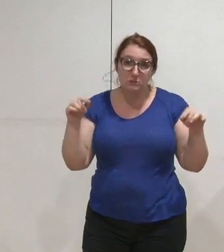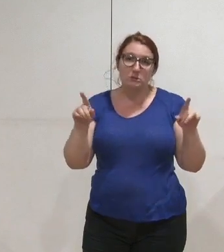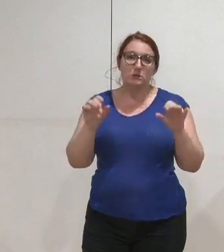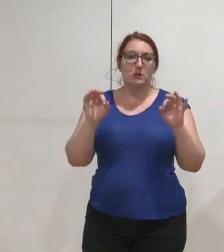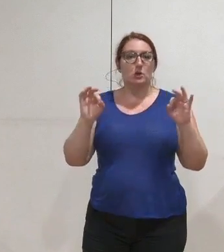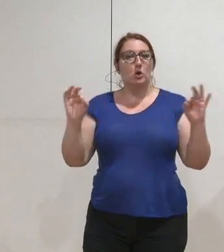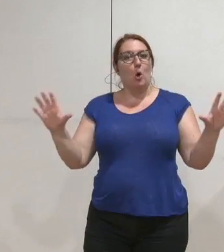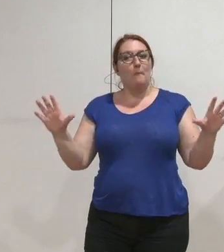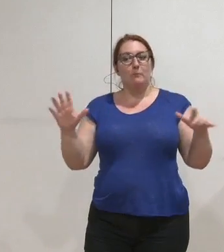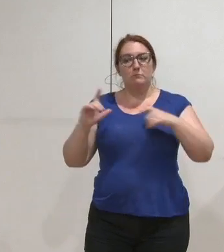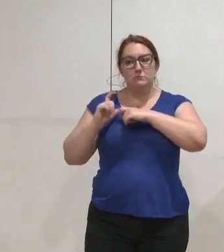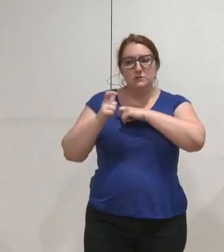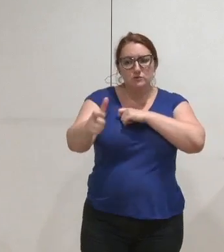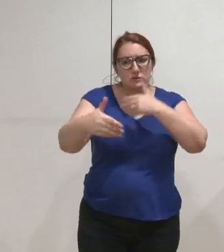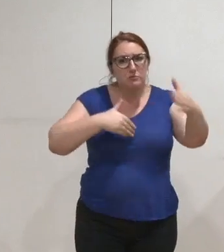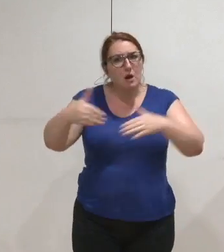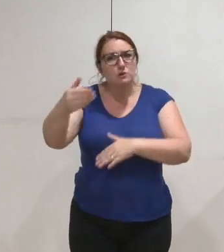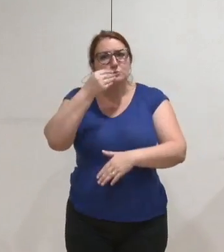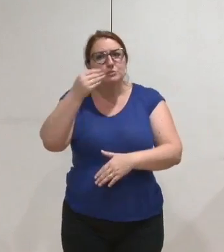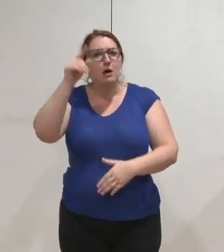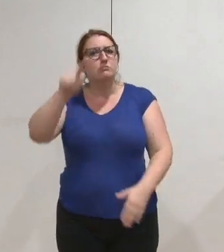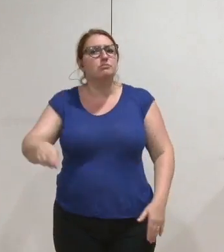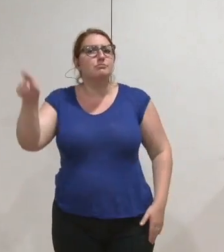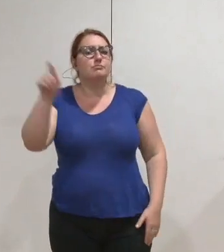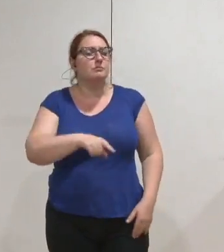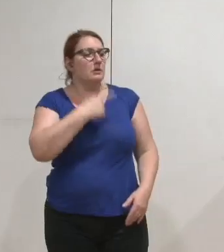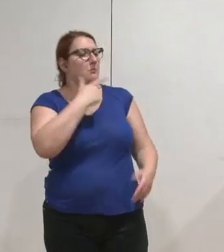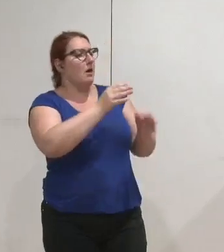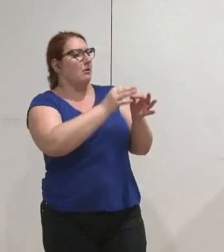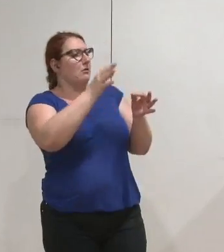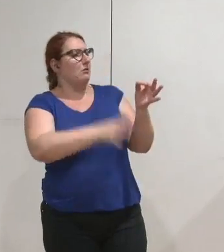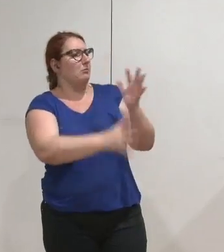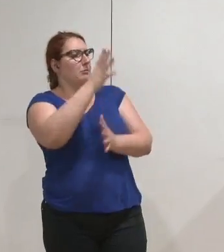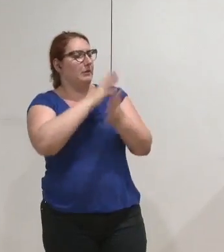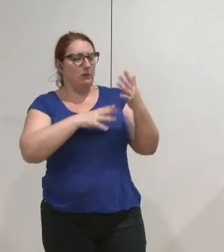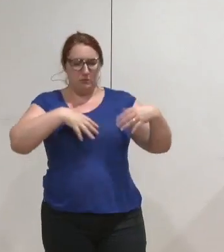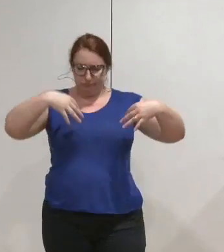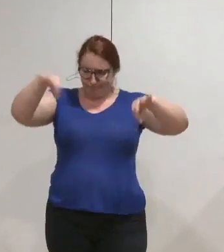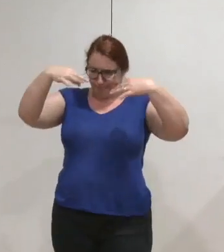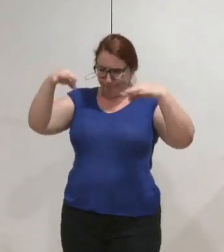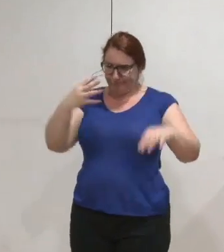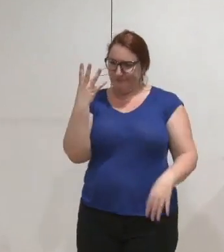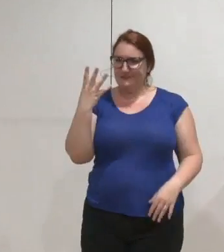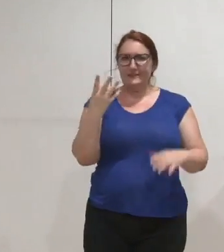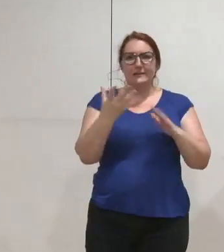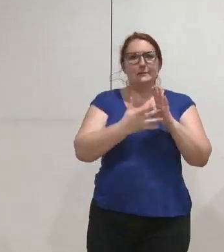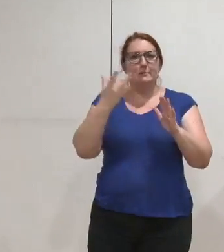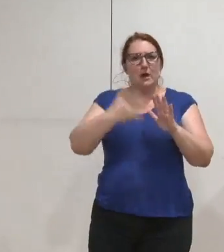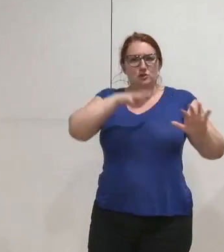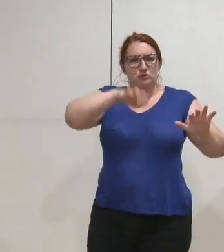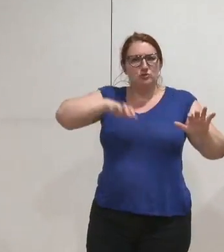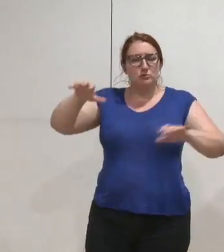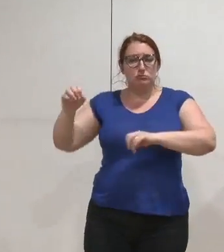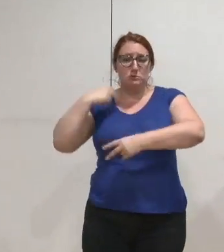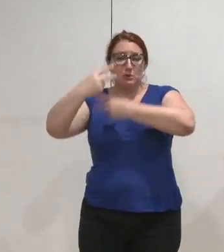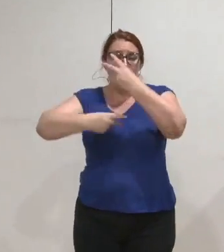un dispositif qui fonctionnait bien vous nous avez parlé d'un bilan nous avons eu quatre pages de diaporama pour ce bilan c'était un